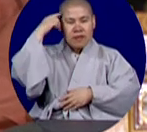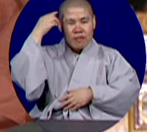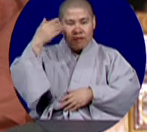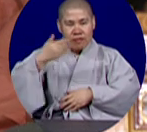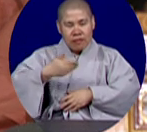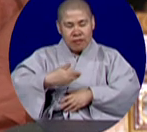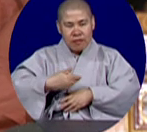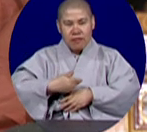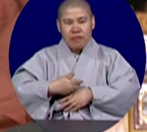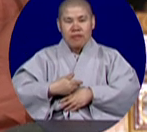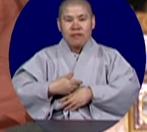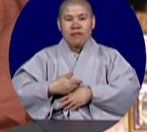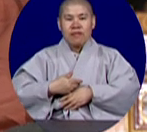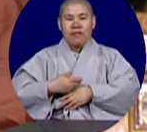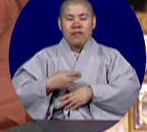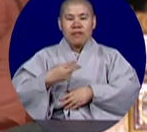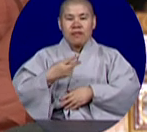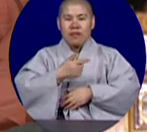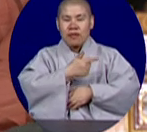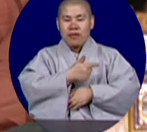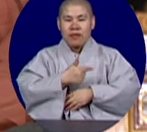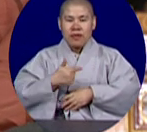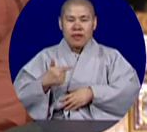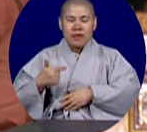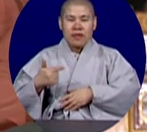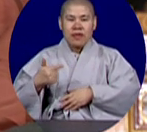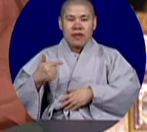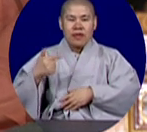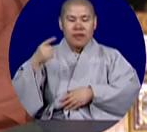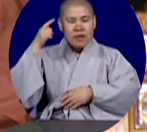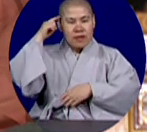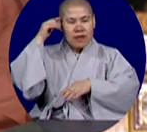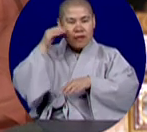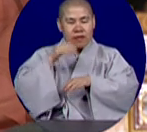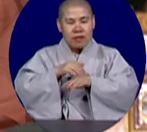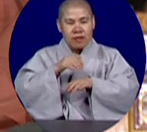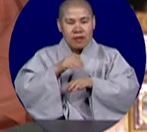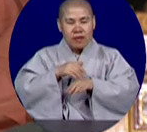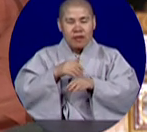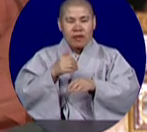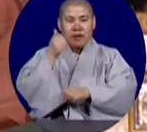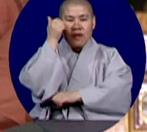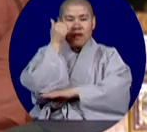물어. 대수행인이 인과에 떨어집니까? 그러니까